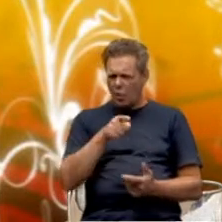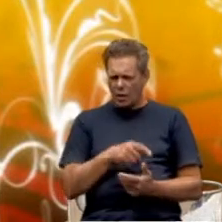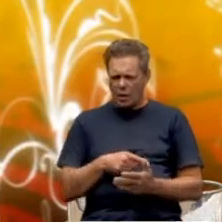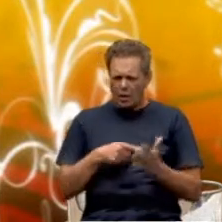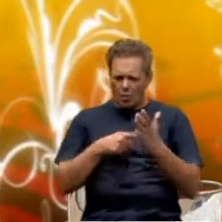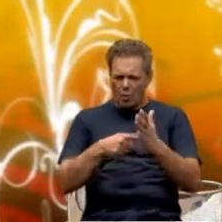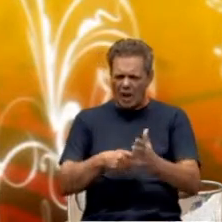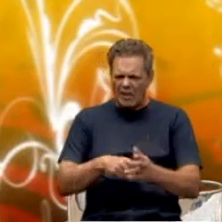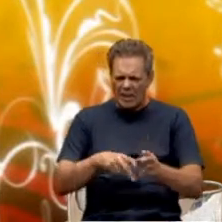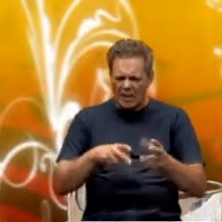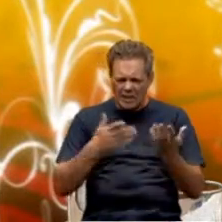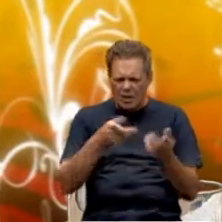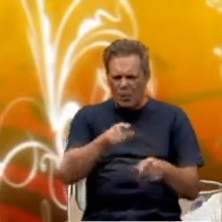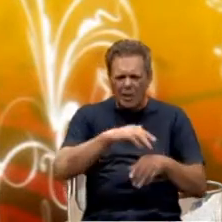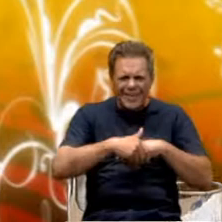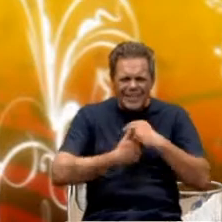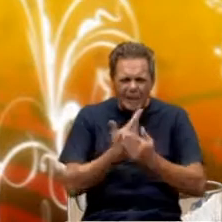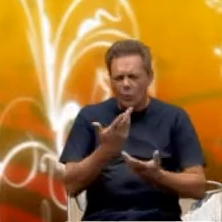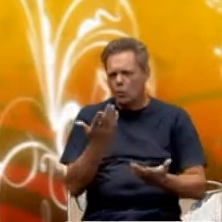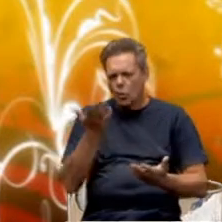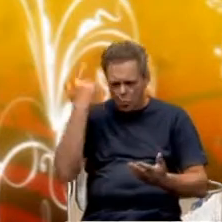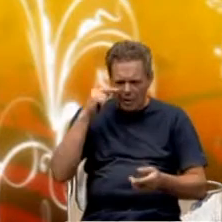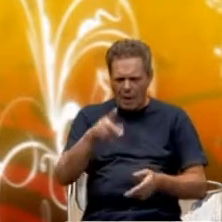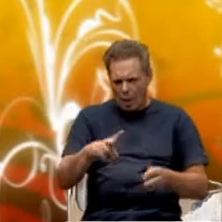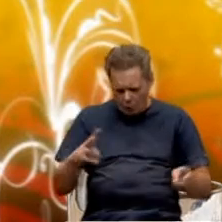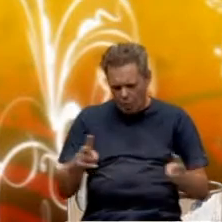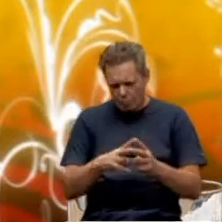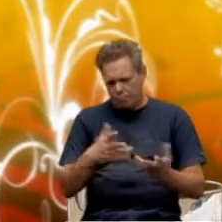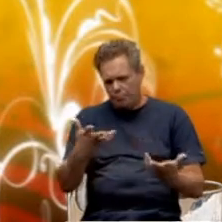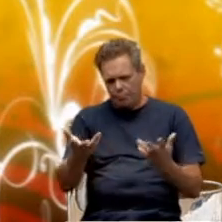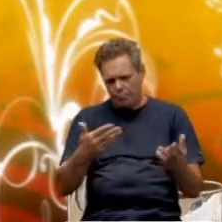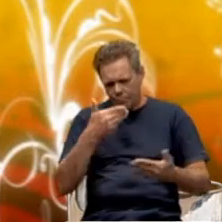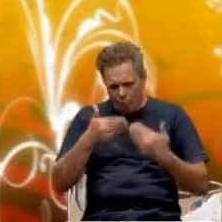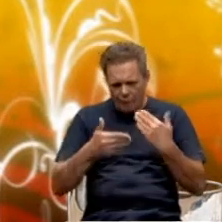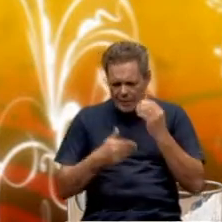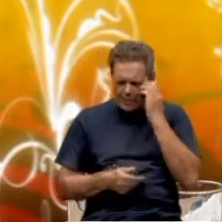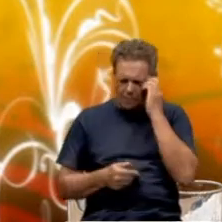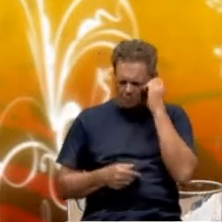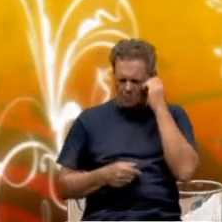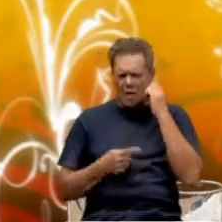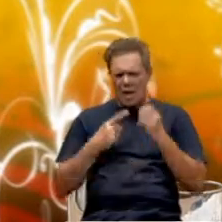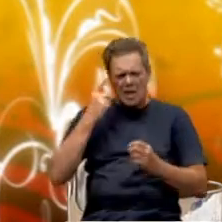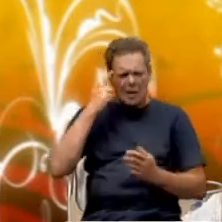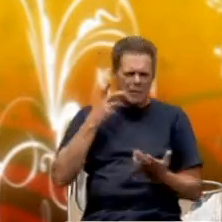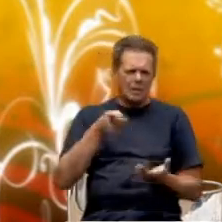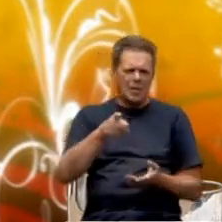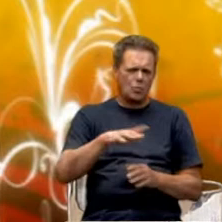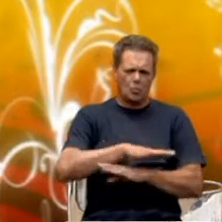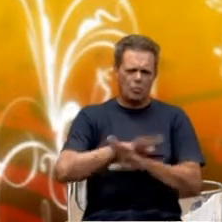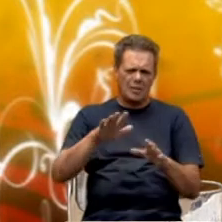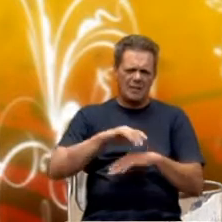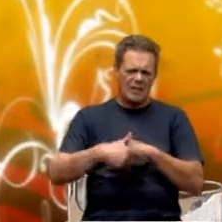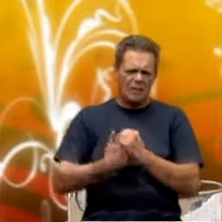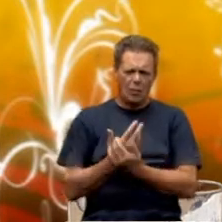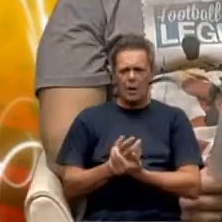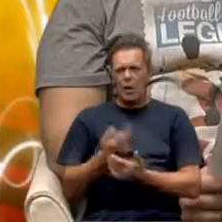da su zaista zadovoljni što su sudjelovali na ovoj konvenciji, predstavnici njihovih zemalja? Pa ja mislim da su sve u svemu zadovoljni. Tako su